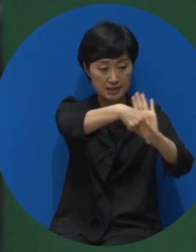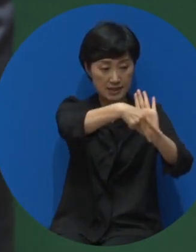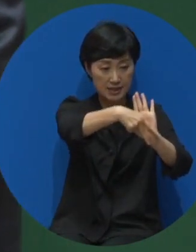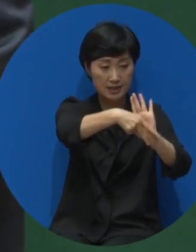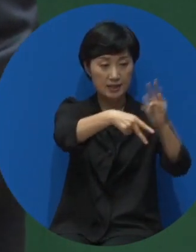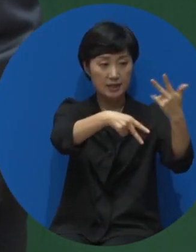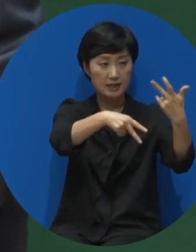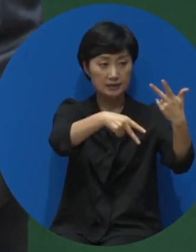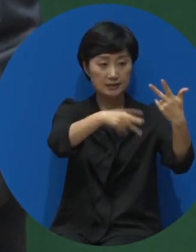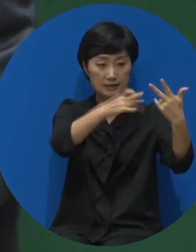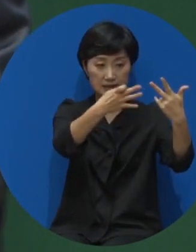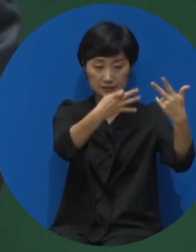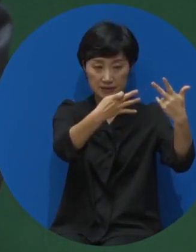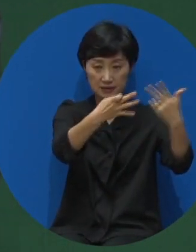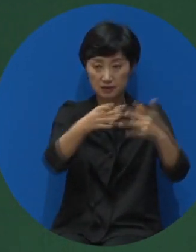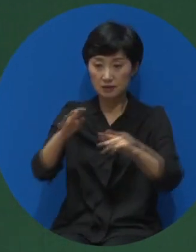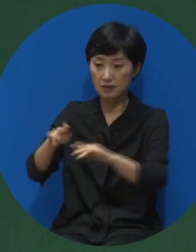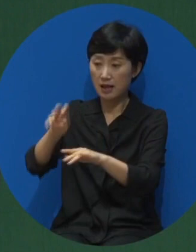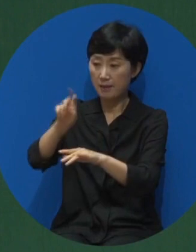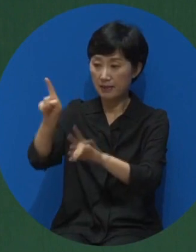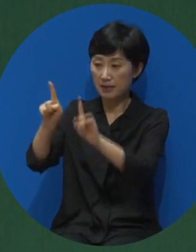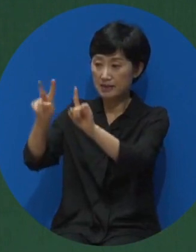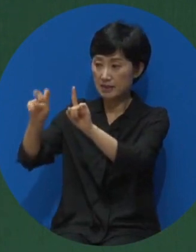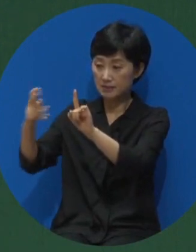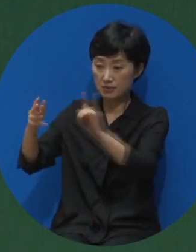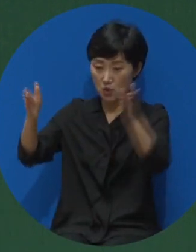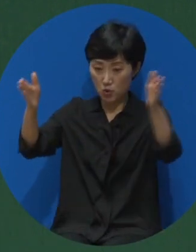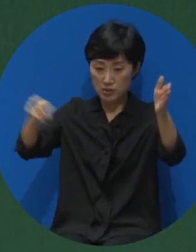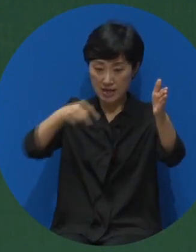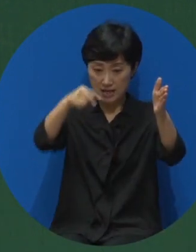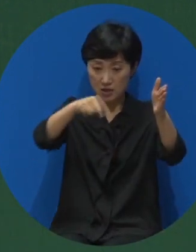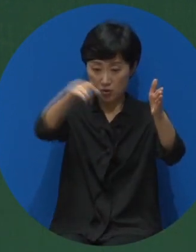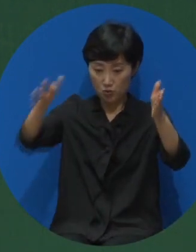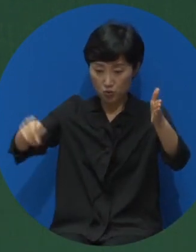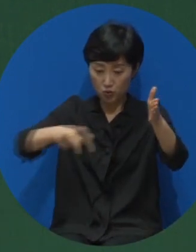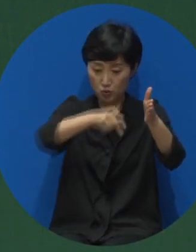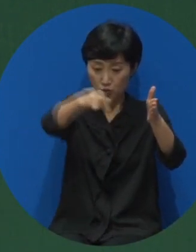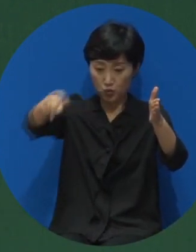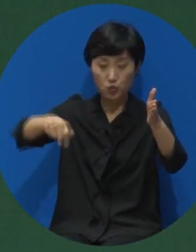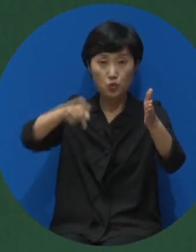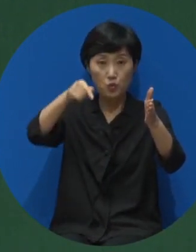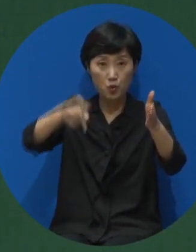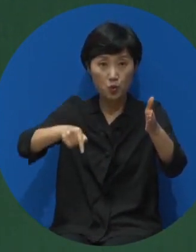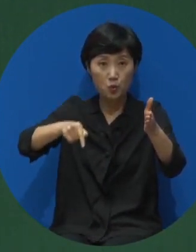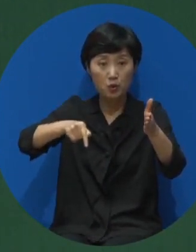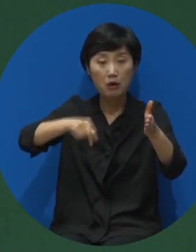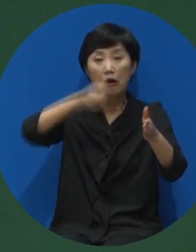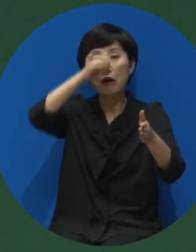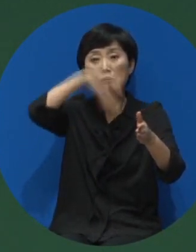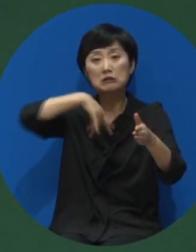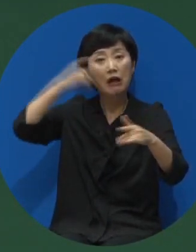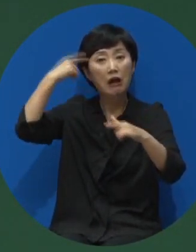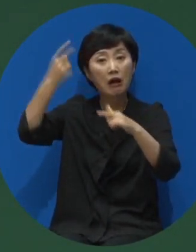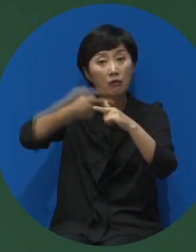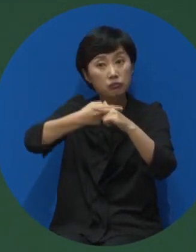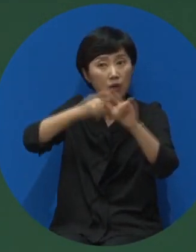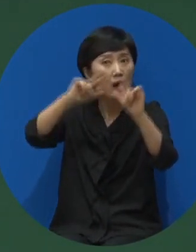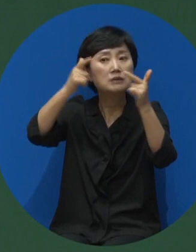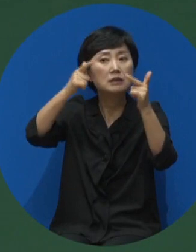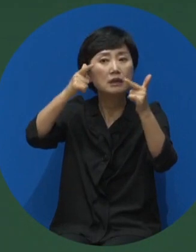거예요. 중요한 것은 그 사이에 이 언약을 계속 味わっていたっていうことであります。 그래서